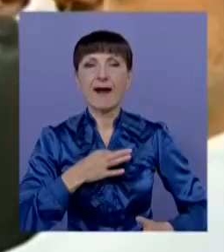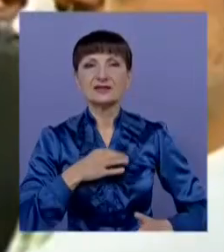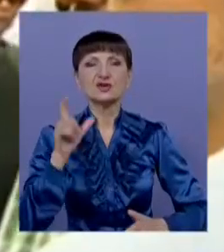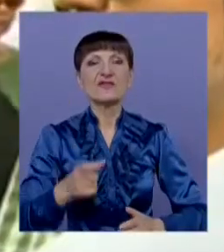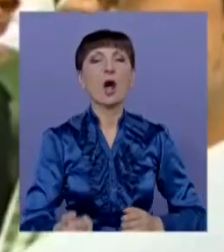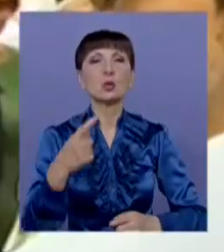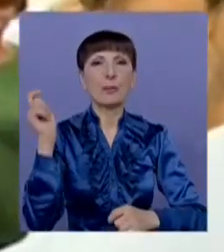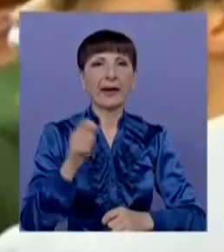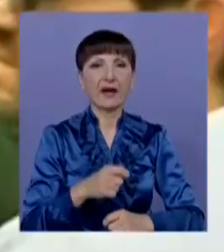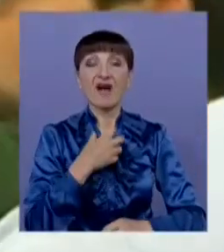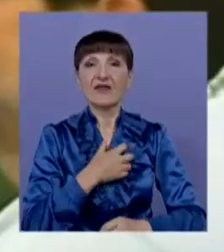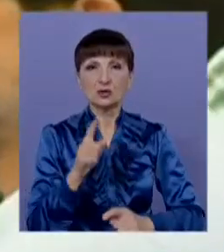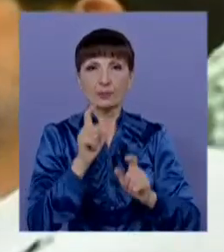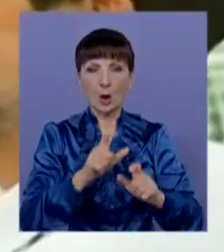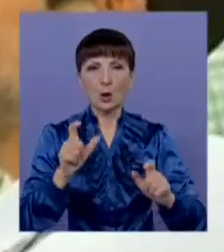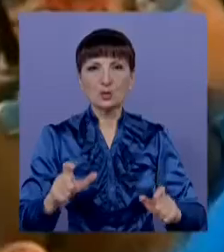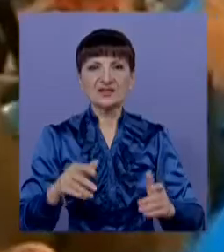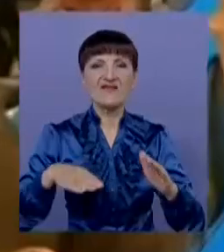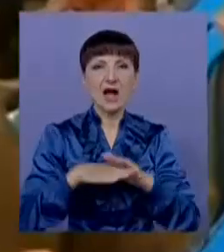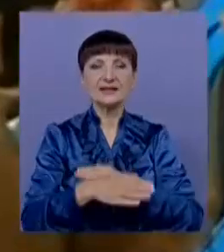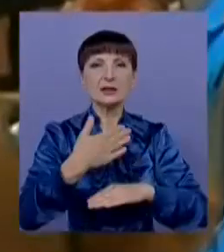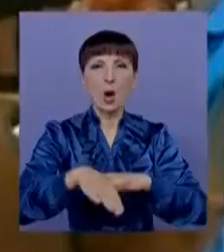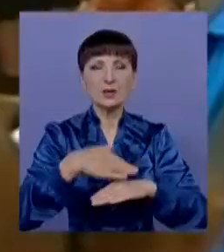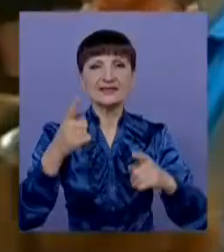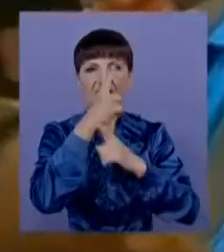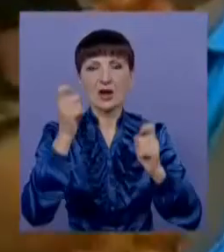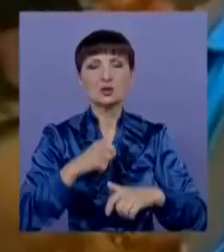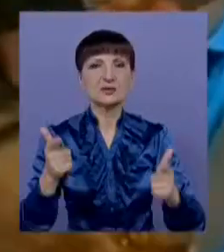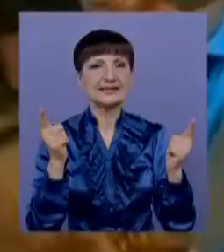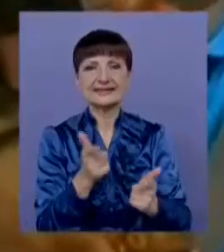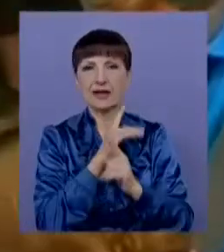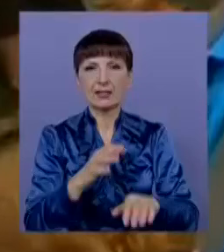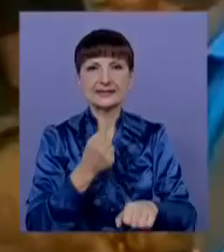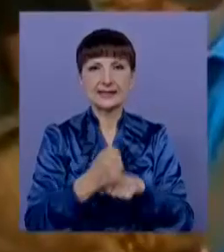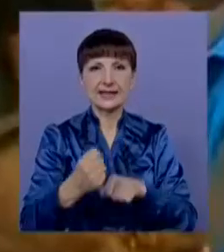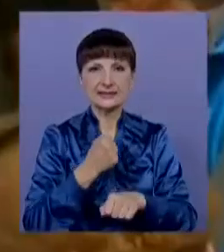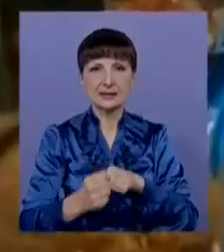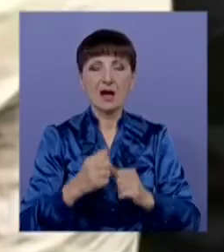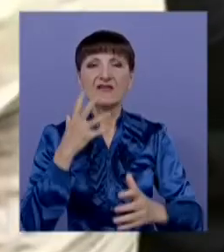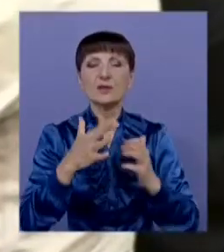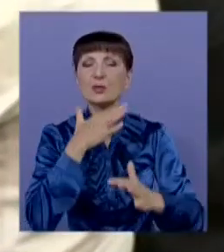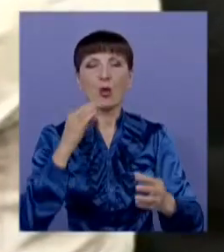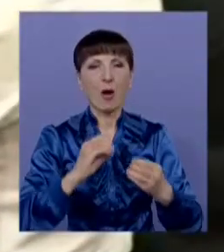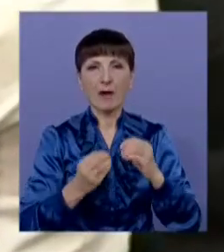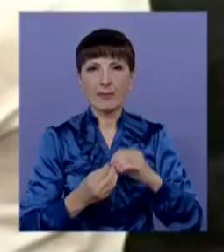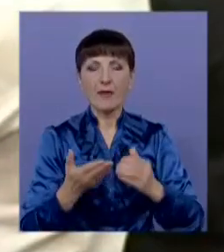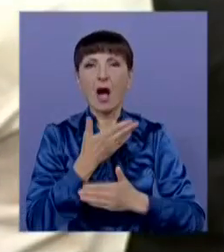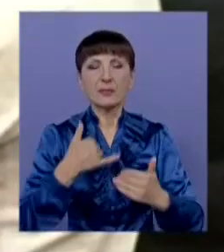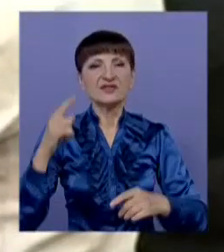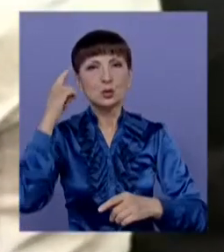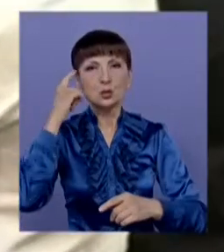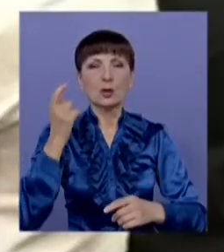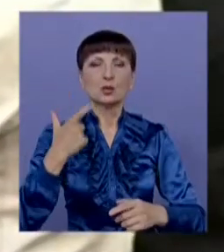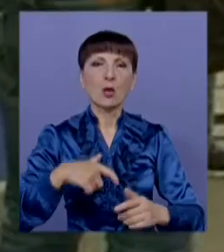человек. Важнее то, чтобы люди выходили на улицы и заявляли, что не потерпят насилия. В мире много проблем, а мы все думаем